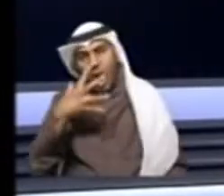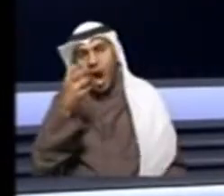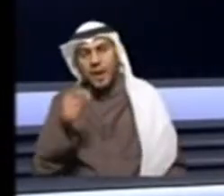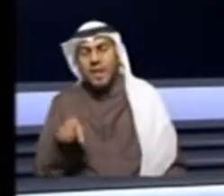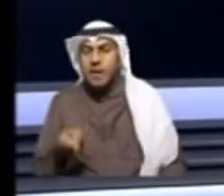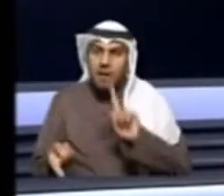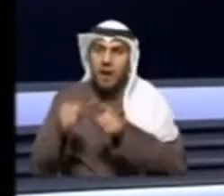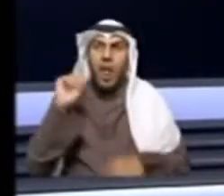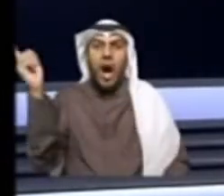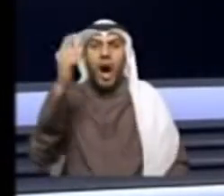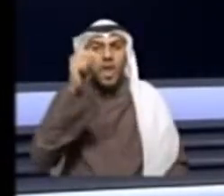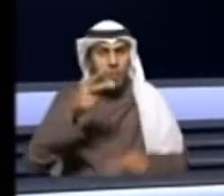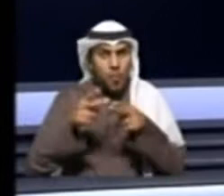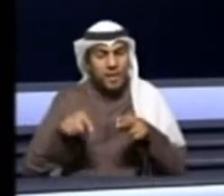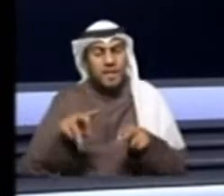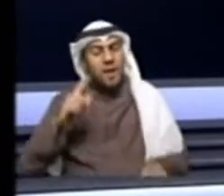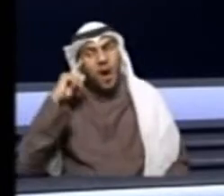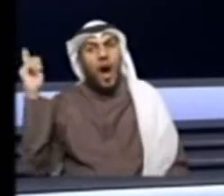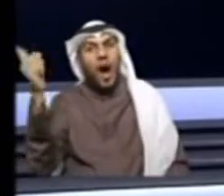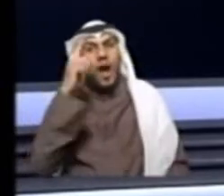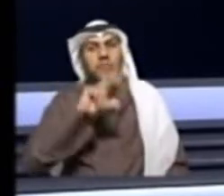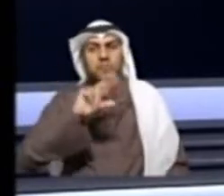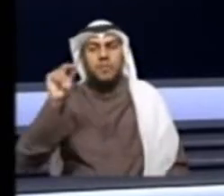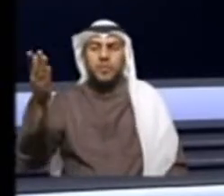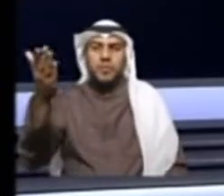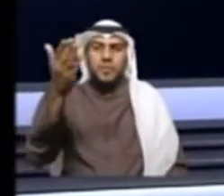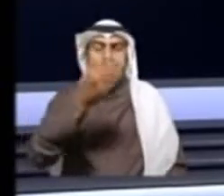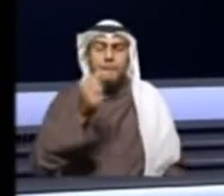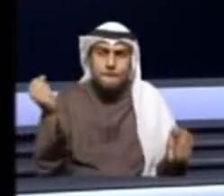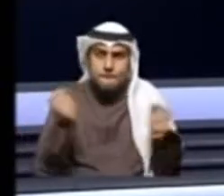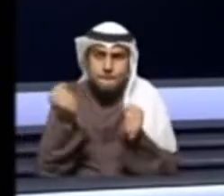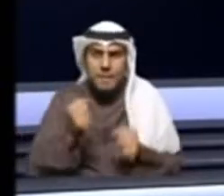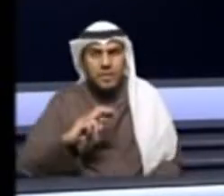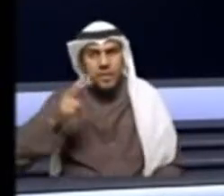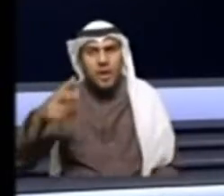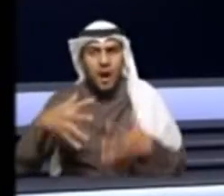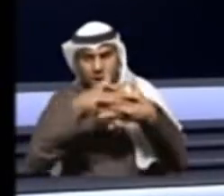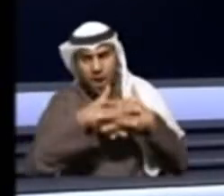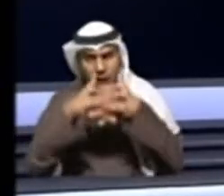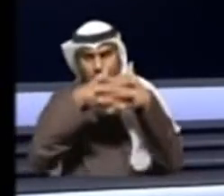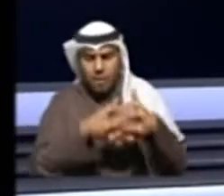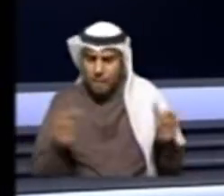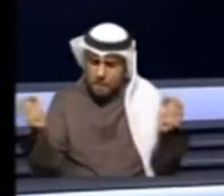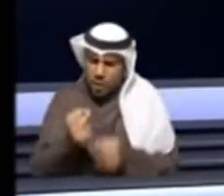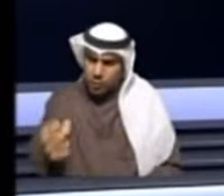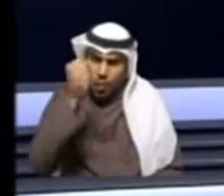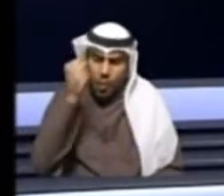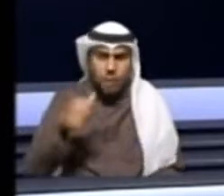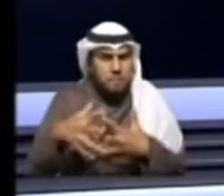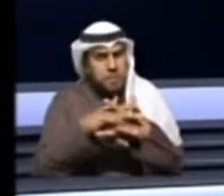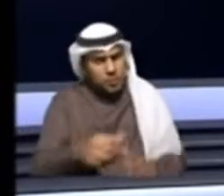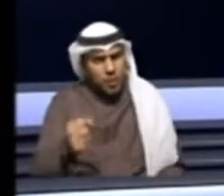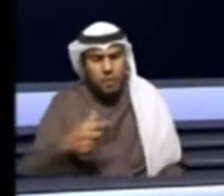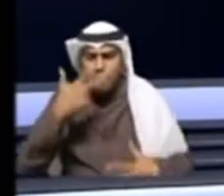الطقس والمناخ في العالم، ليس فقط في الكويت هدف هذا، هناك موجات برد تجتاح مثلا الولايات المتحدة الآن في المناطق حتى وصلت